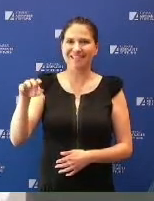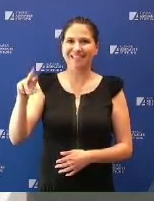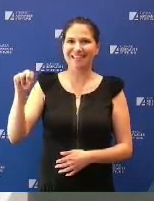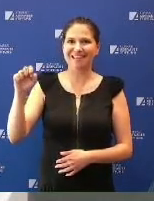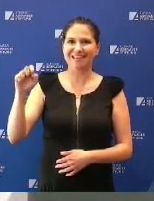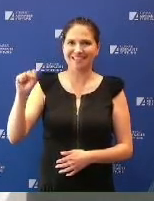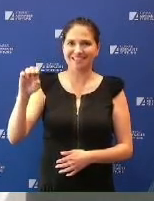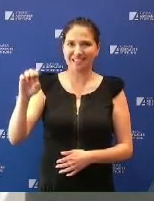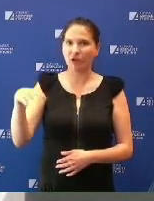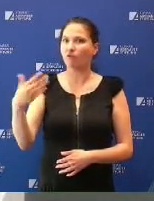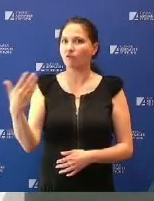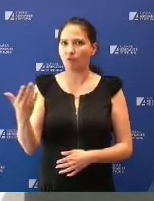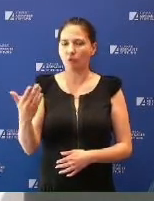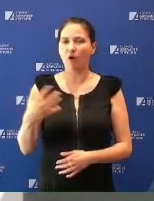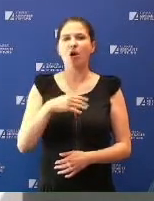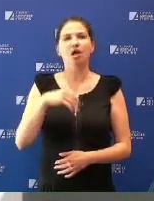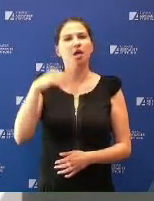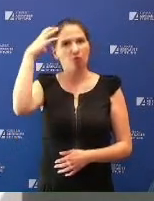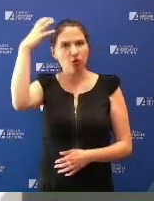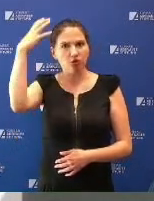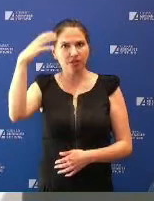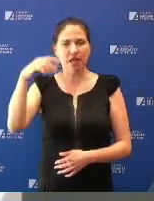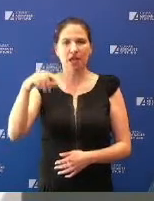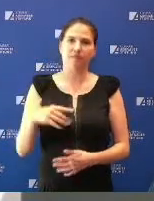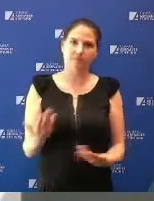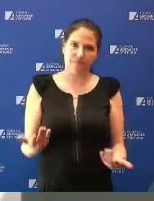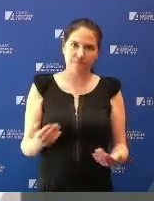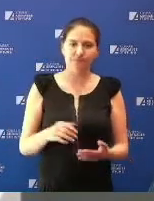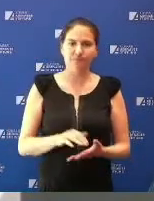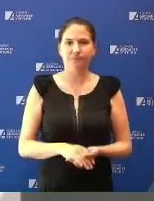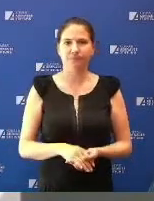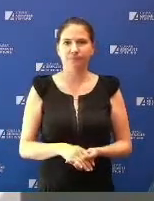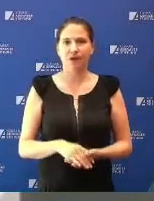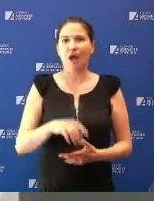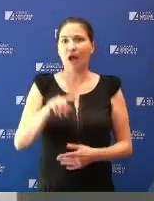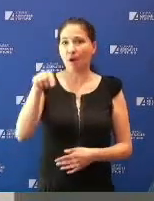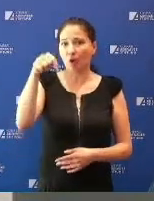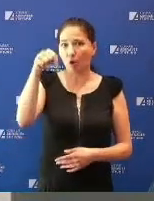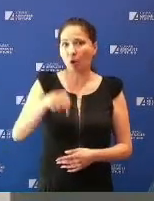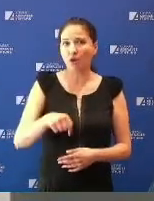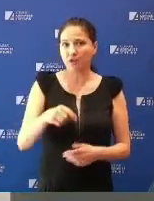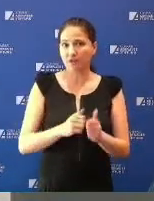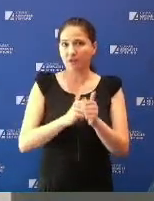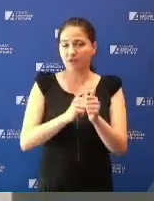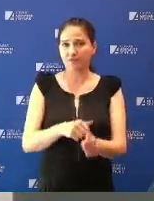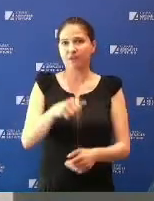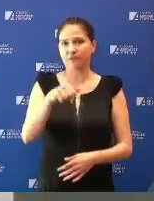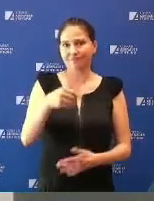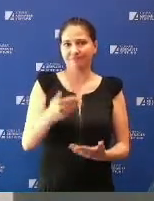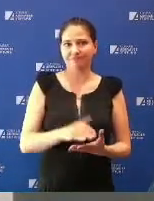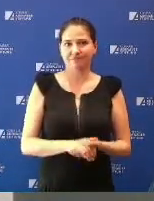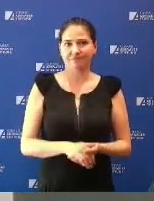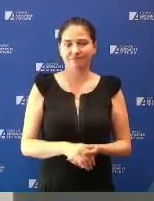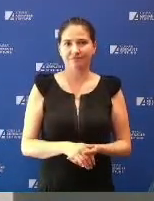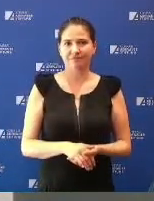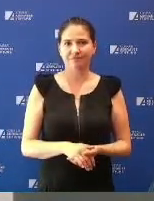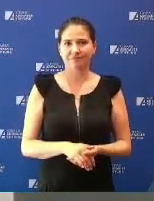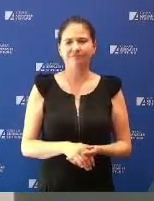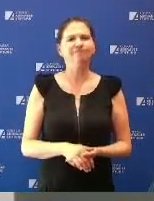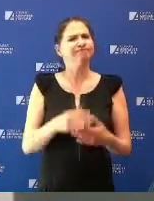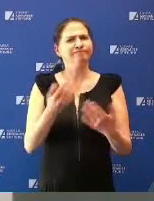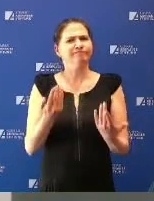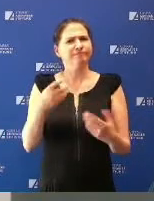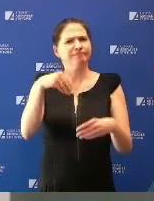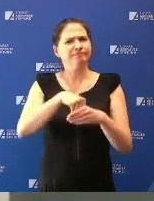der LMU in München, vor allem aber der diesjährige Fellow der Konrad-Adenauer-Stiftung. Worum geht es